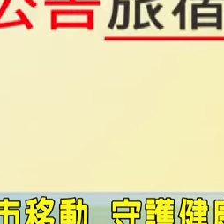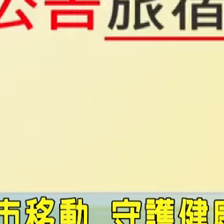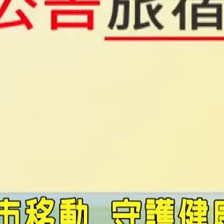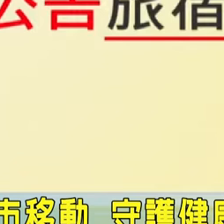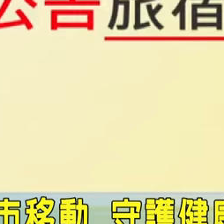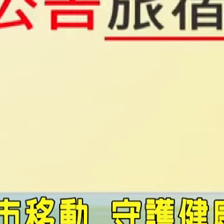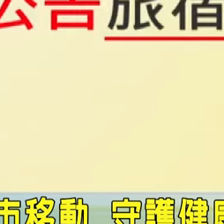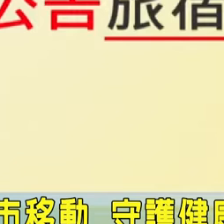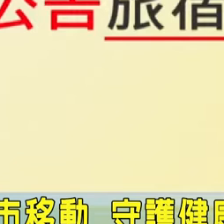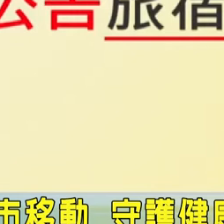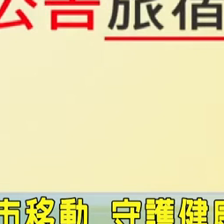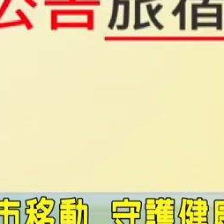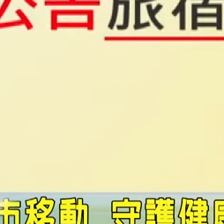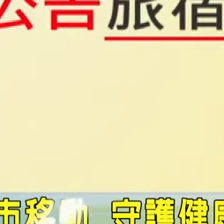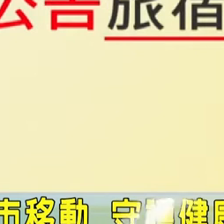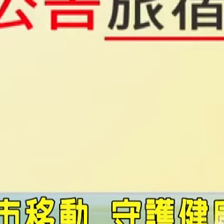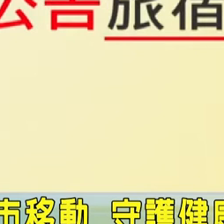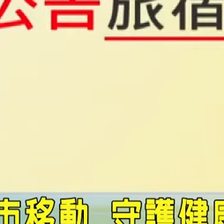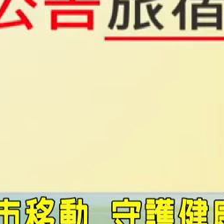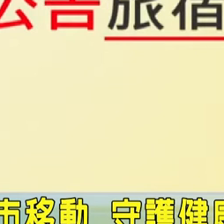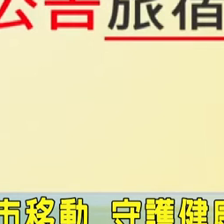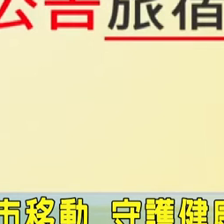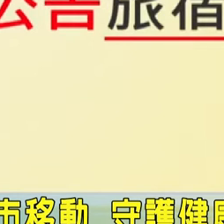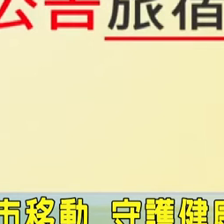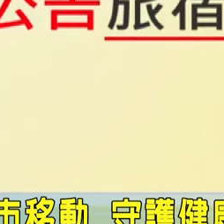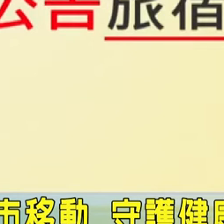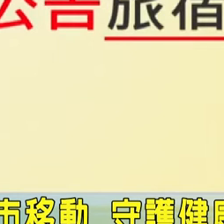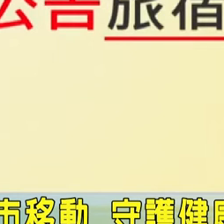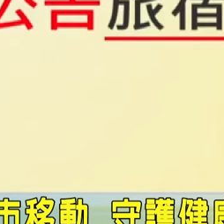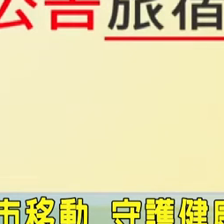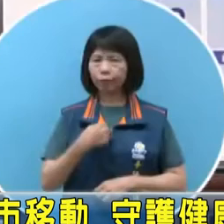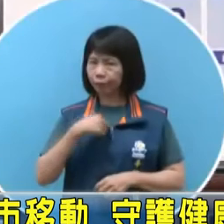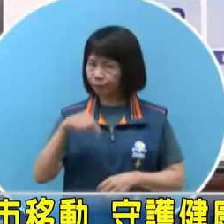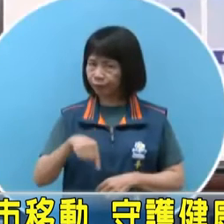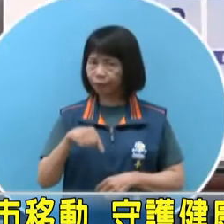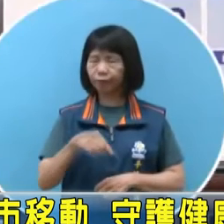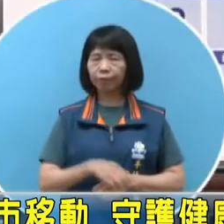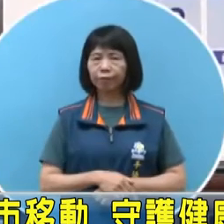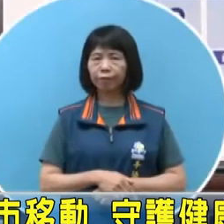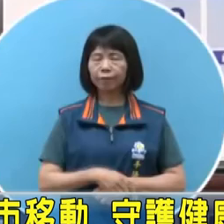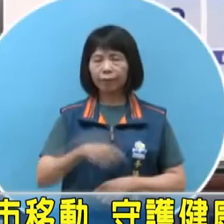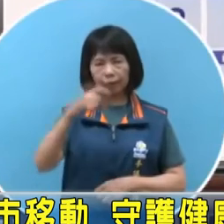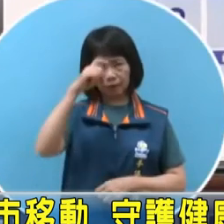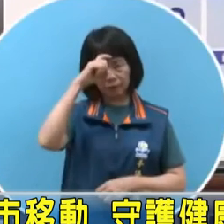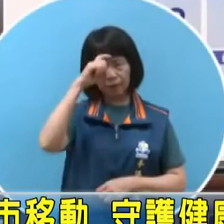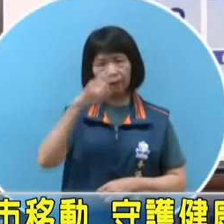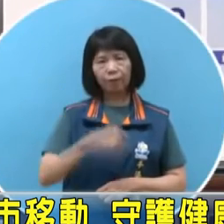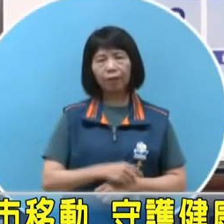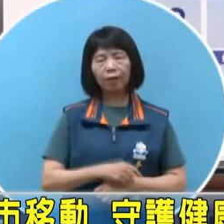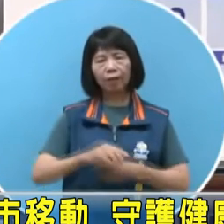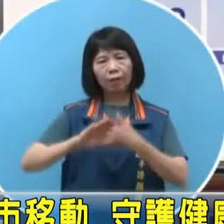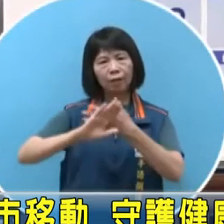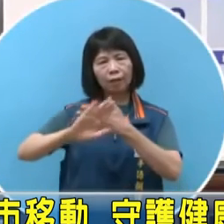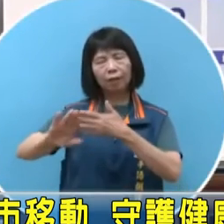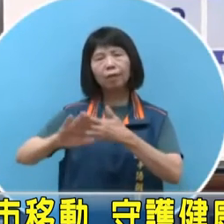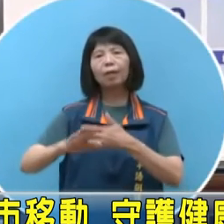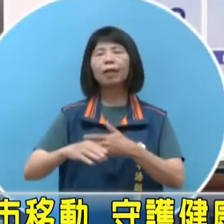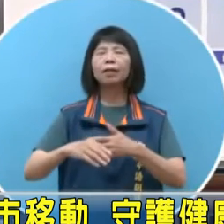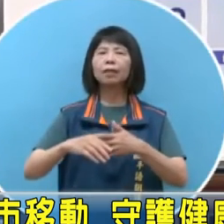0.8%的住宿，所以在这里真为要请我们其他的业